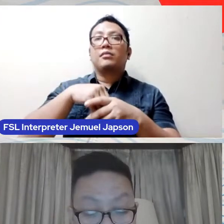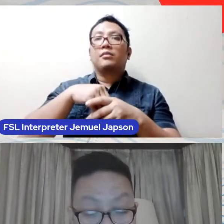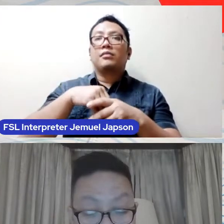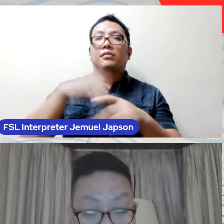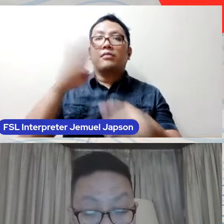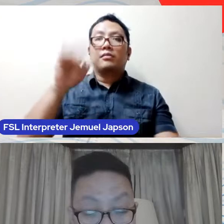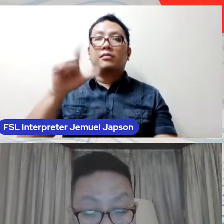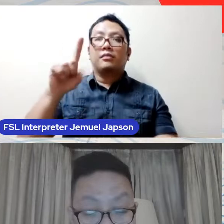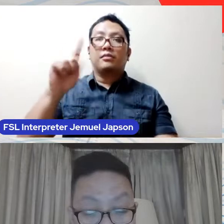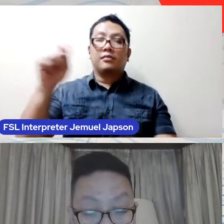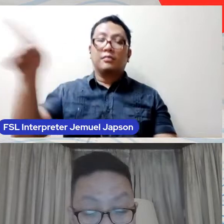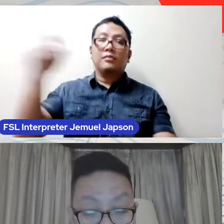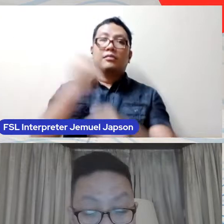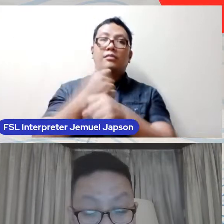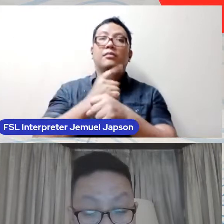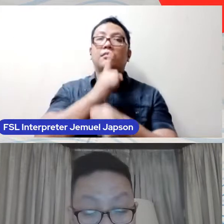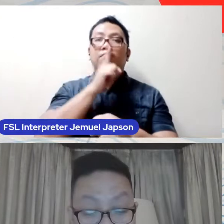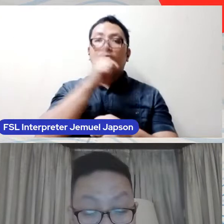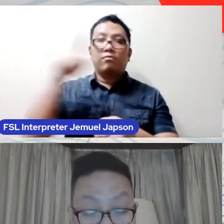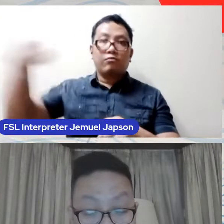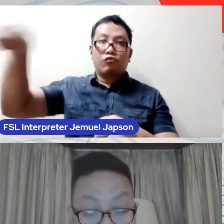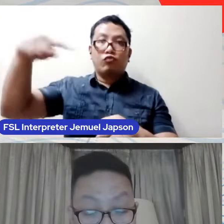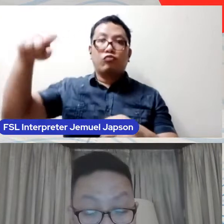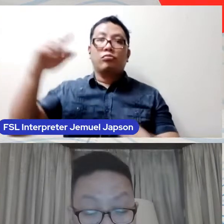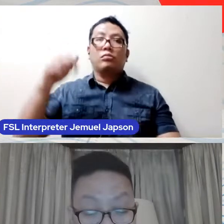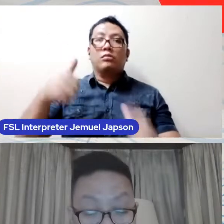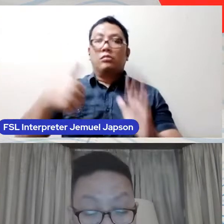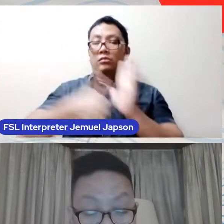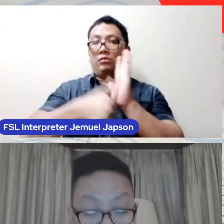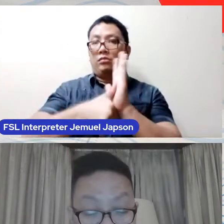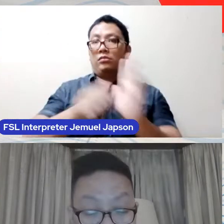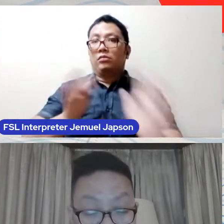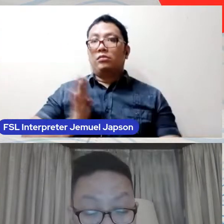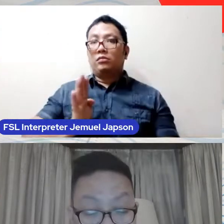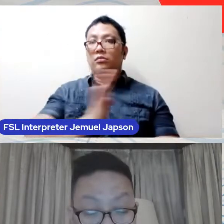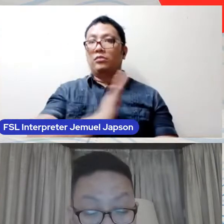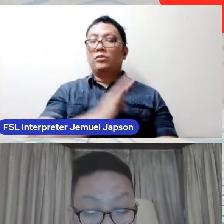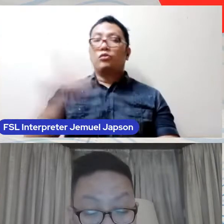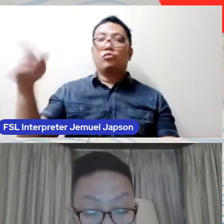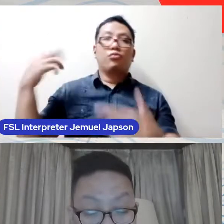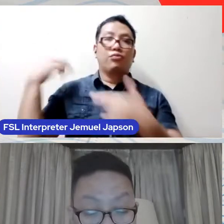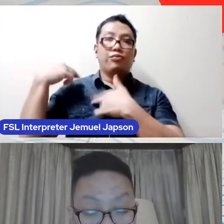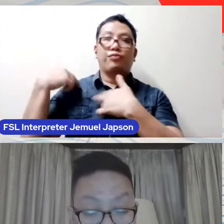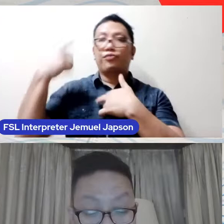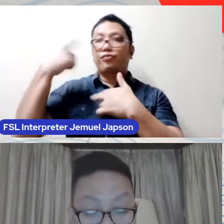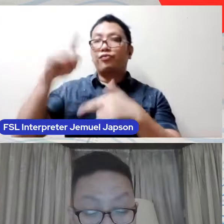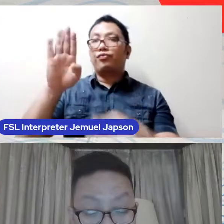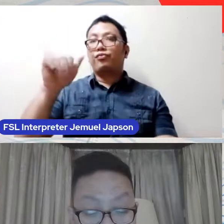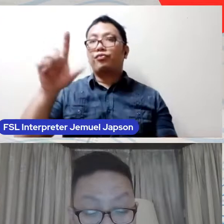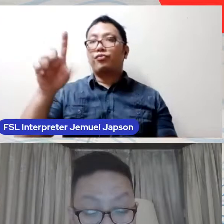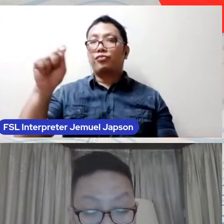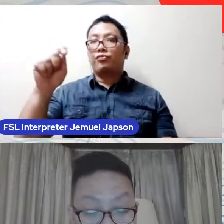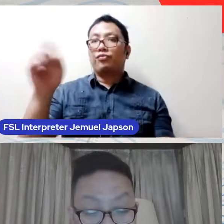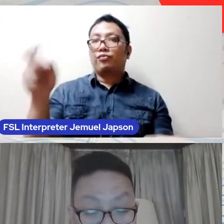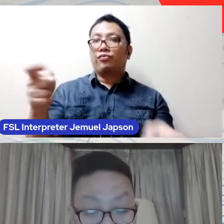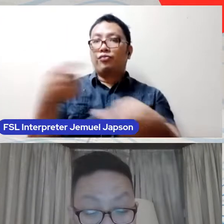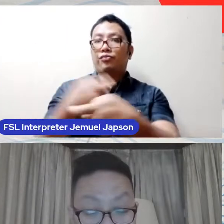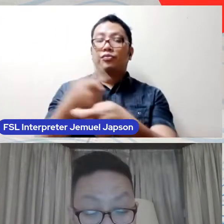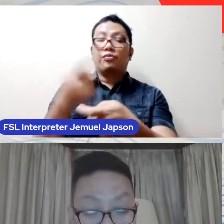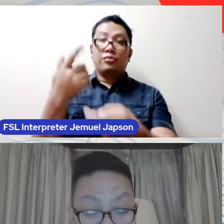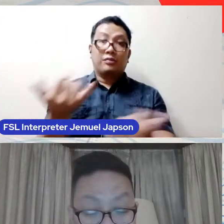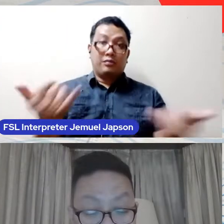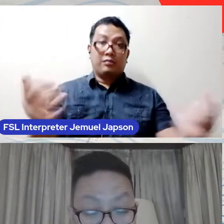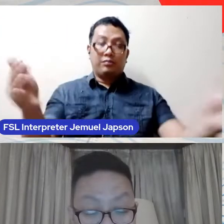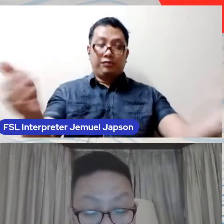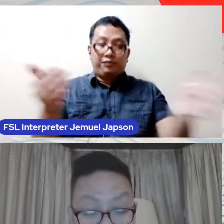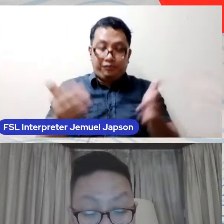po yan ng electoral board na nag-handle po nung ballot box na yun. So pagkatapos niyan, ayan na, hawakan na natin ang mga